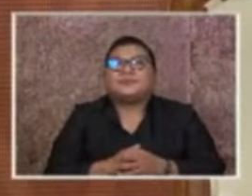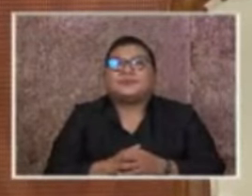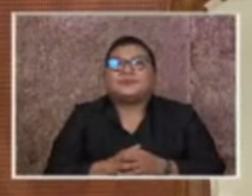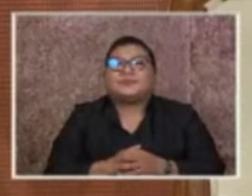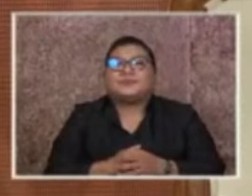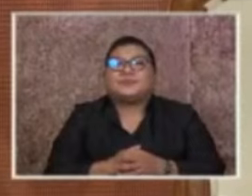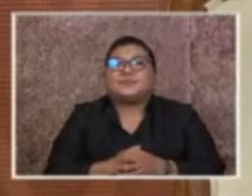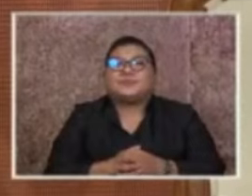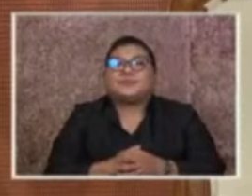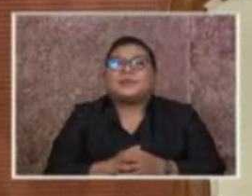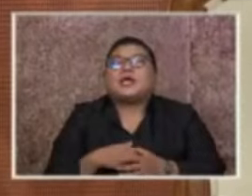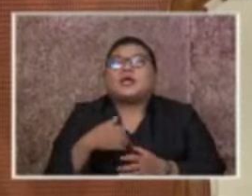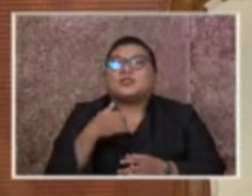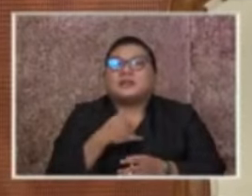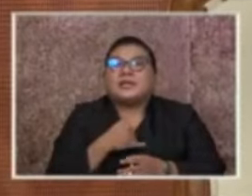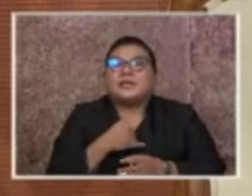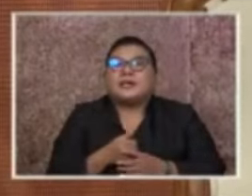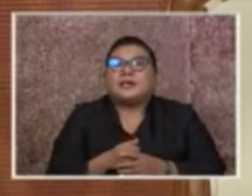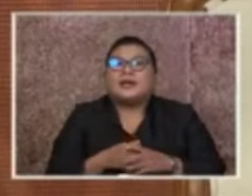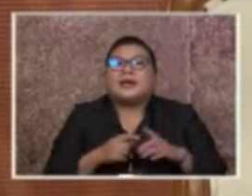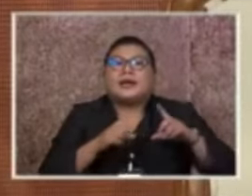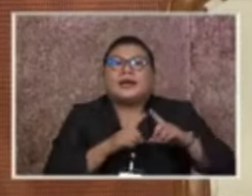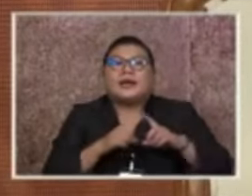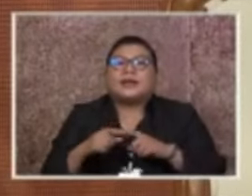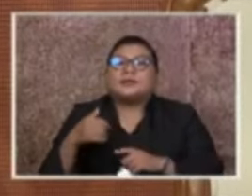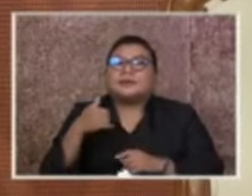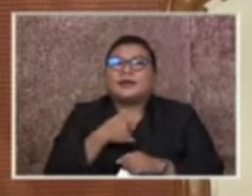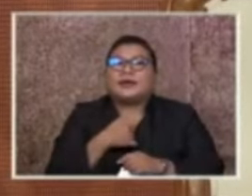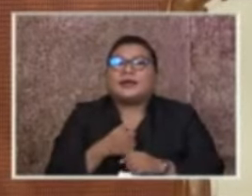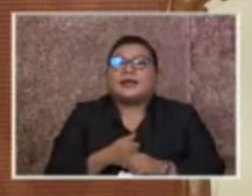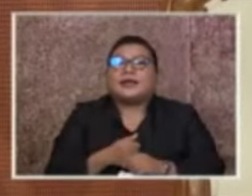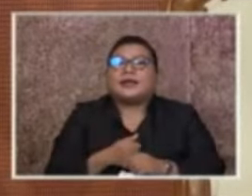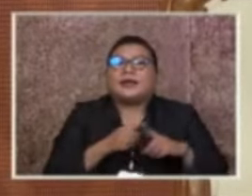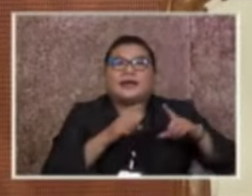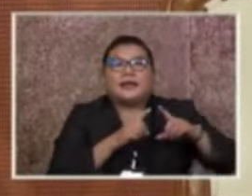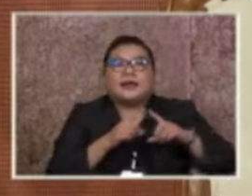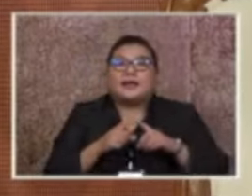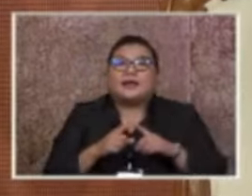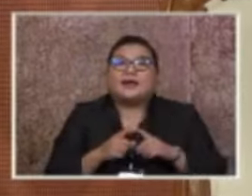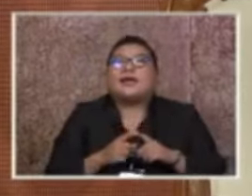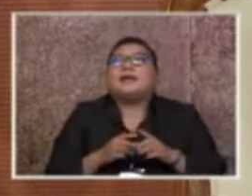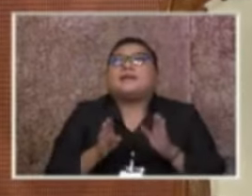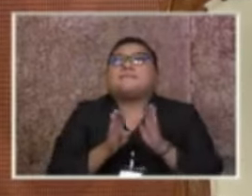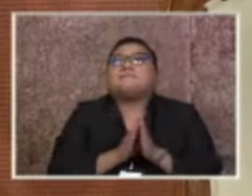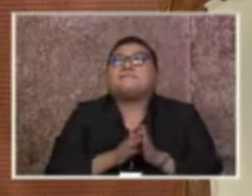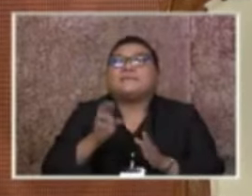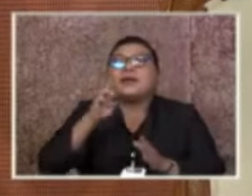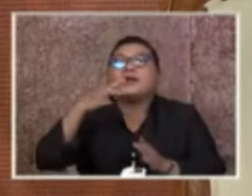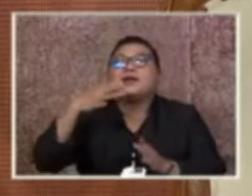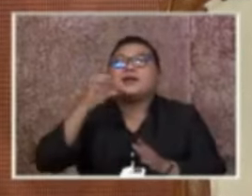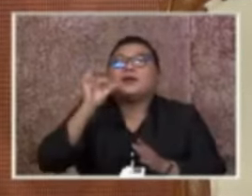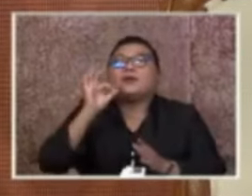simbolis saya Karang asam saya akan berevolusi dan